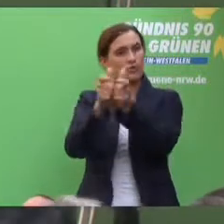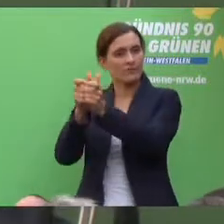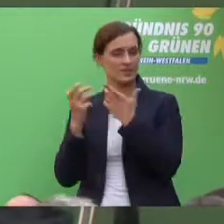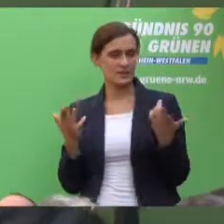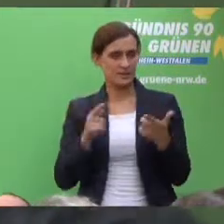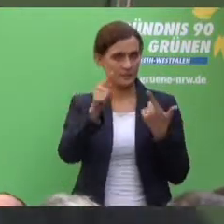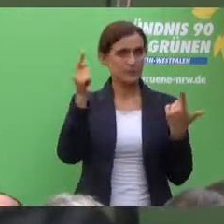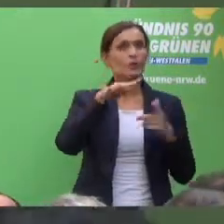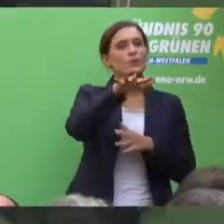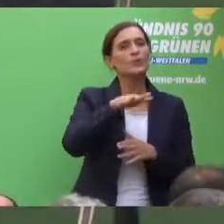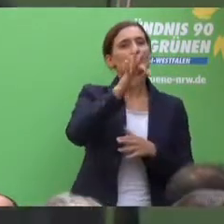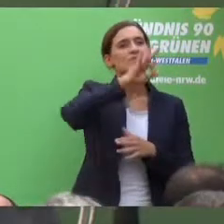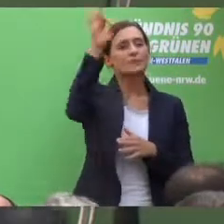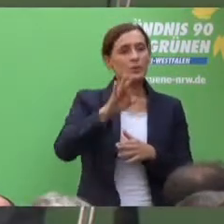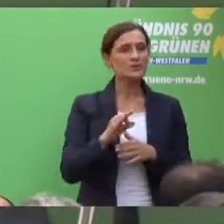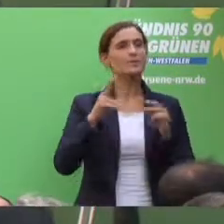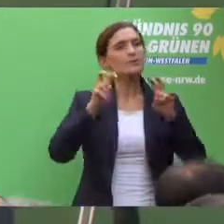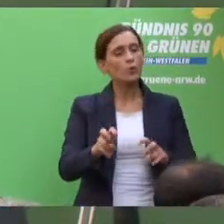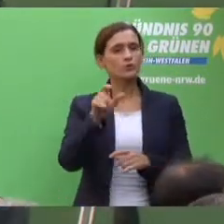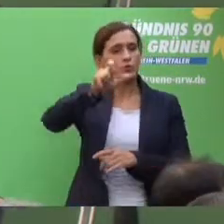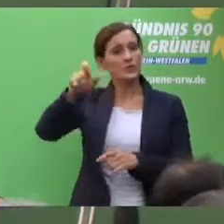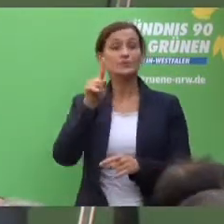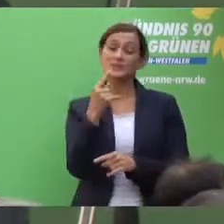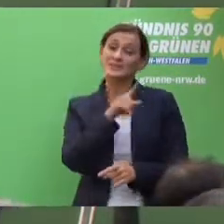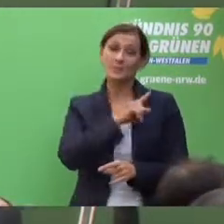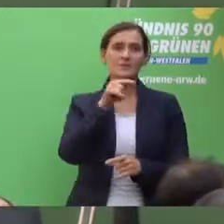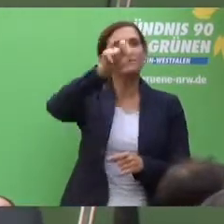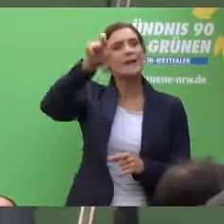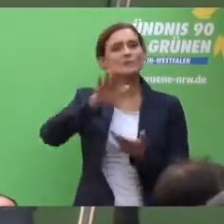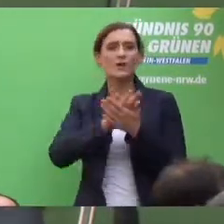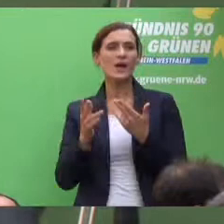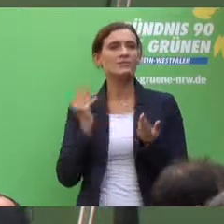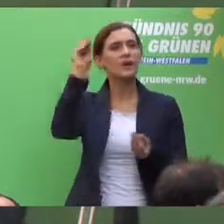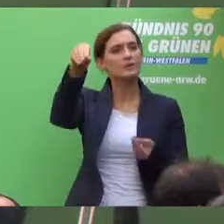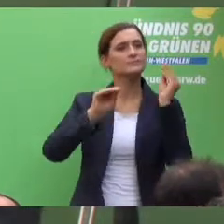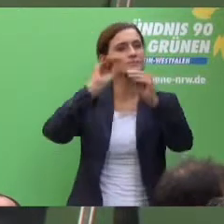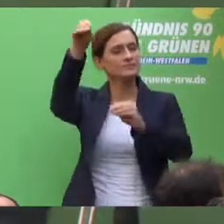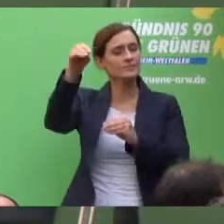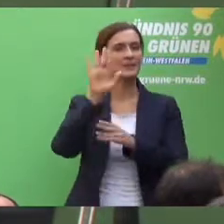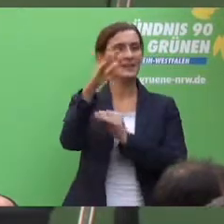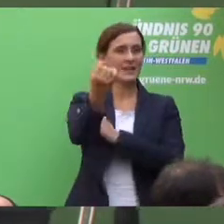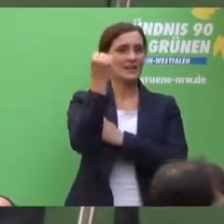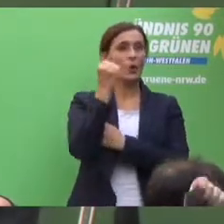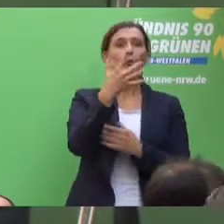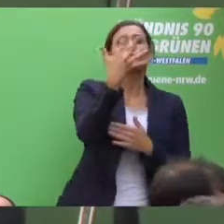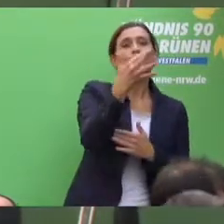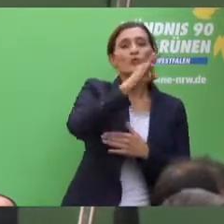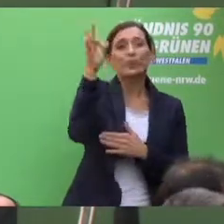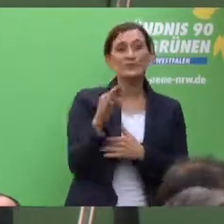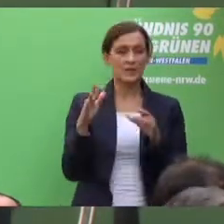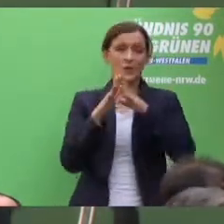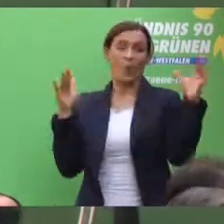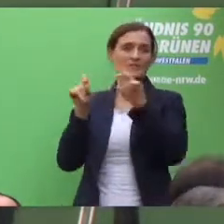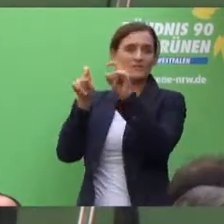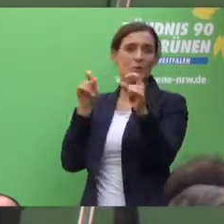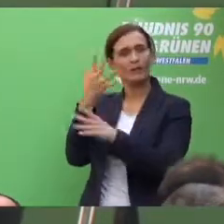zu 15% Fonds, in die auch Menschen ihre Dinge eingebracht haben. Und nur zu 5% der großen Konzerne.